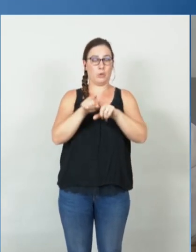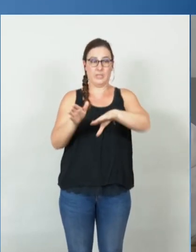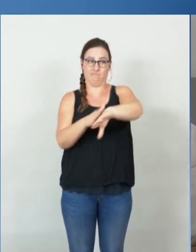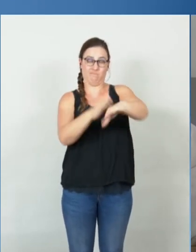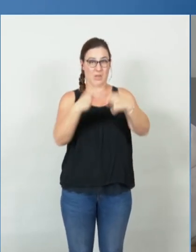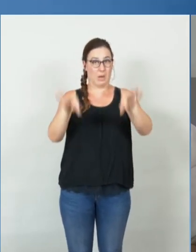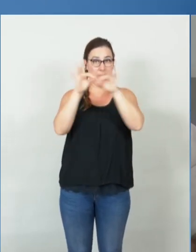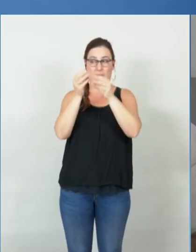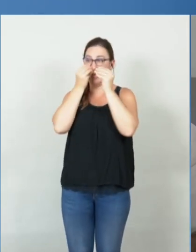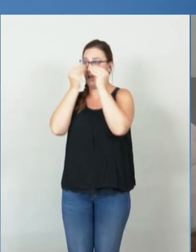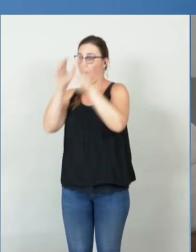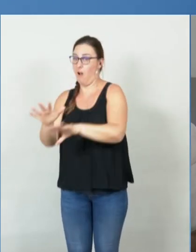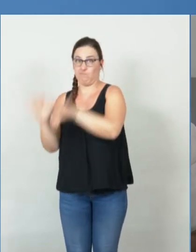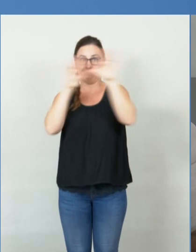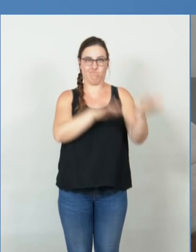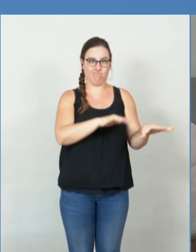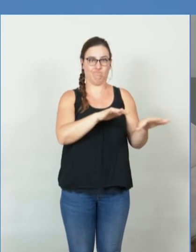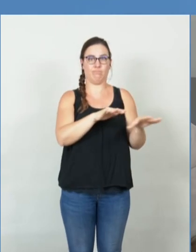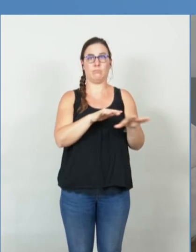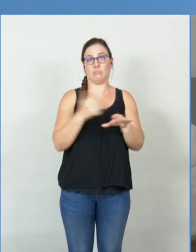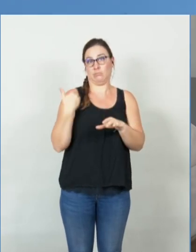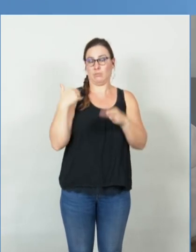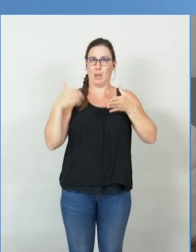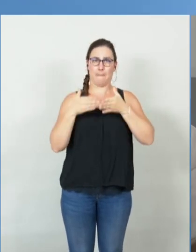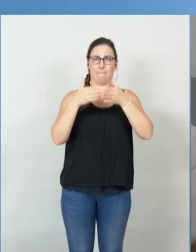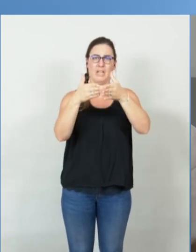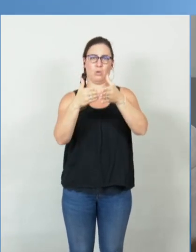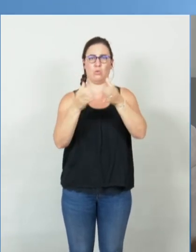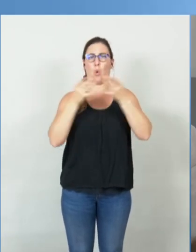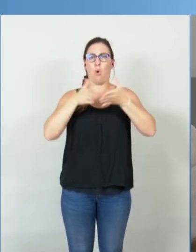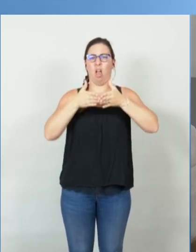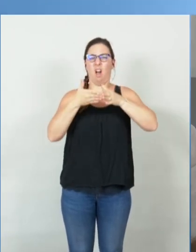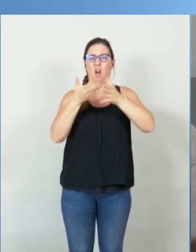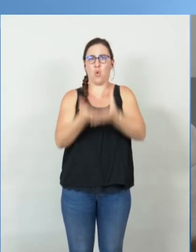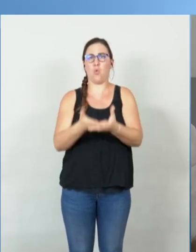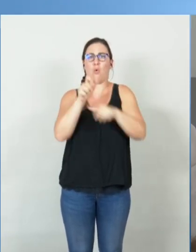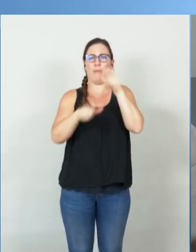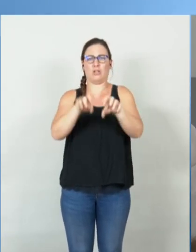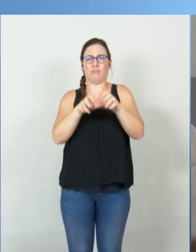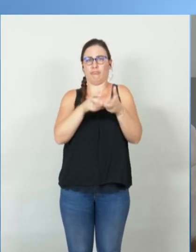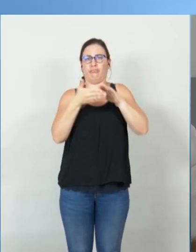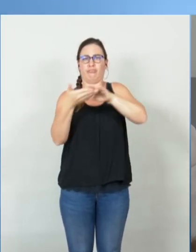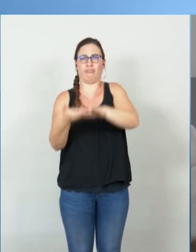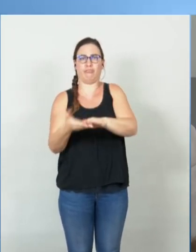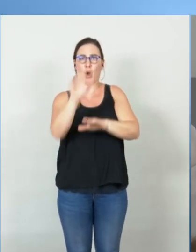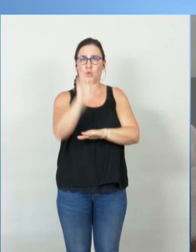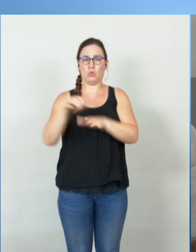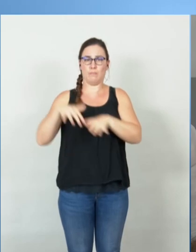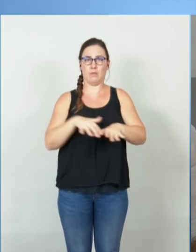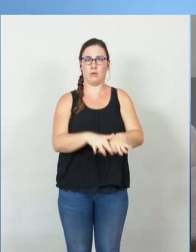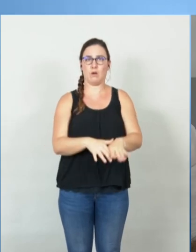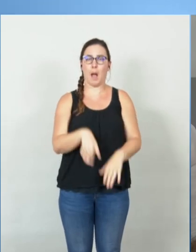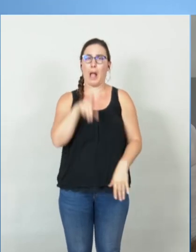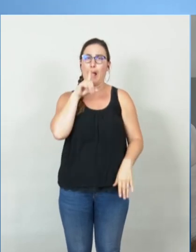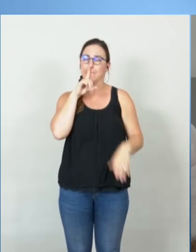leur pays récemment vous l'avez vu un bateau surchargé d'exilés assombri en méditer ée dans un silence assourdissant